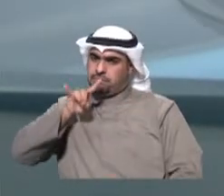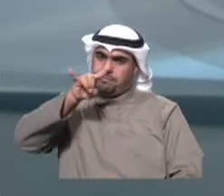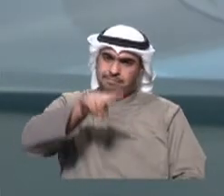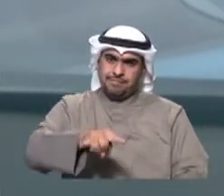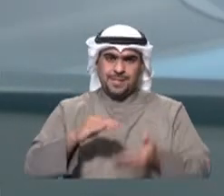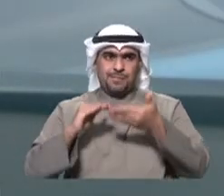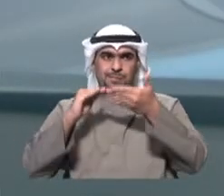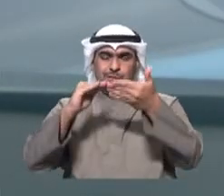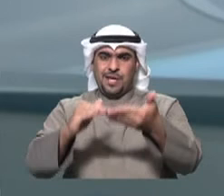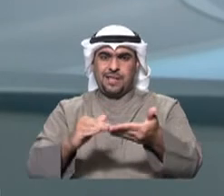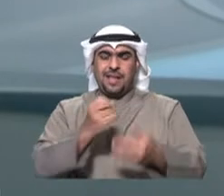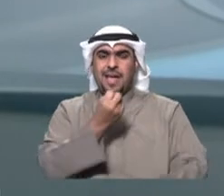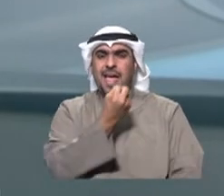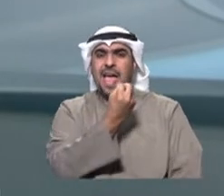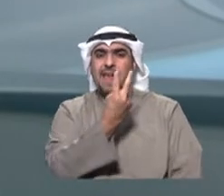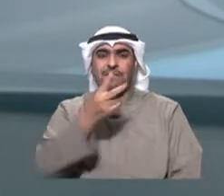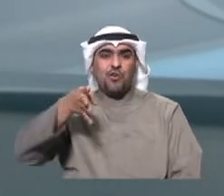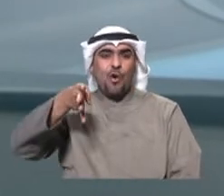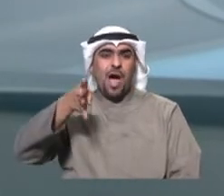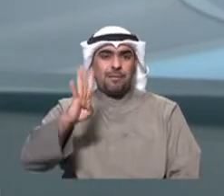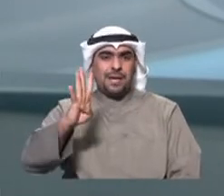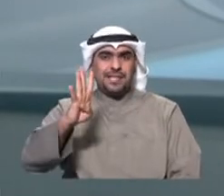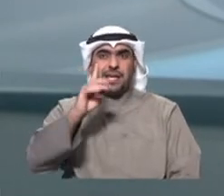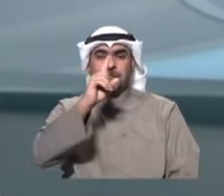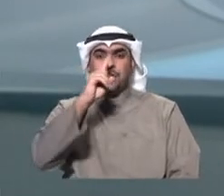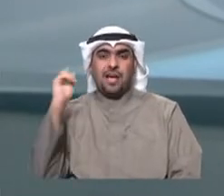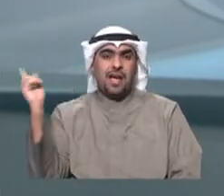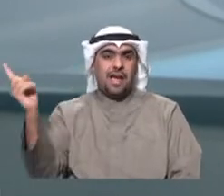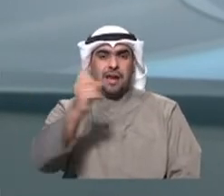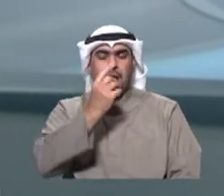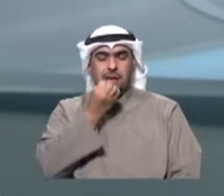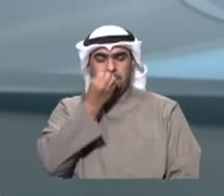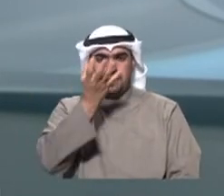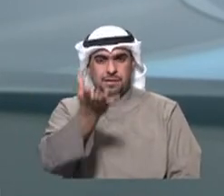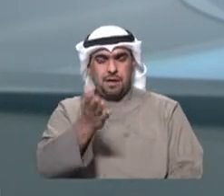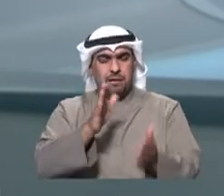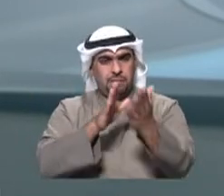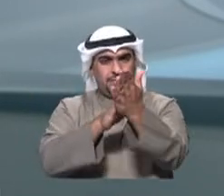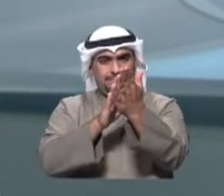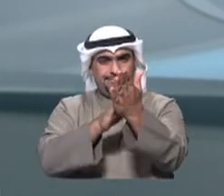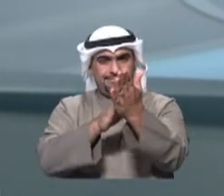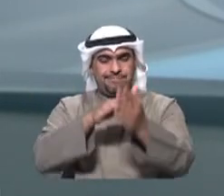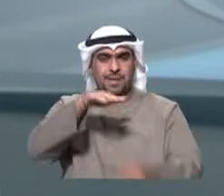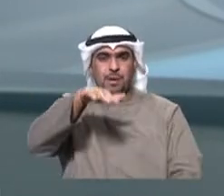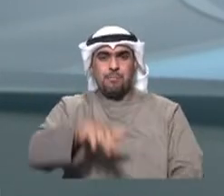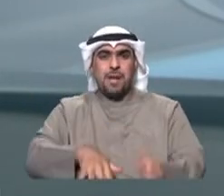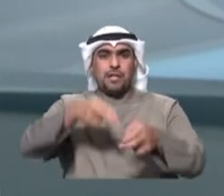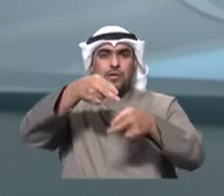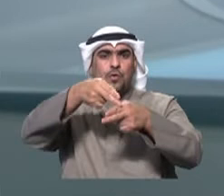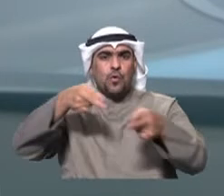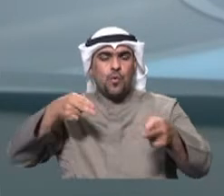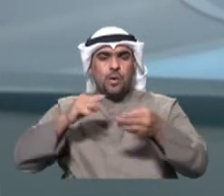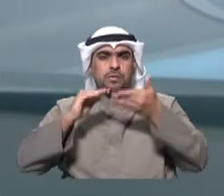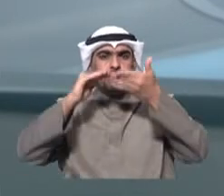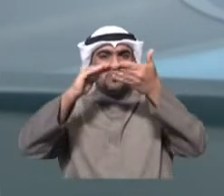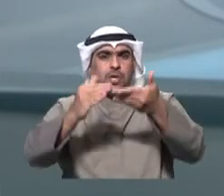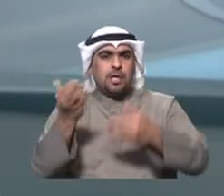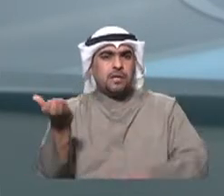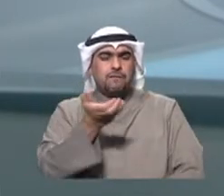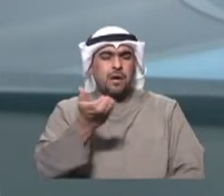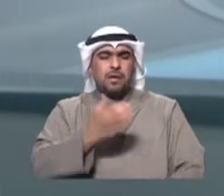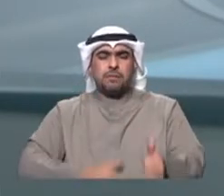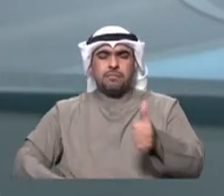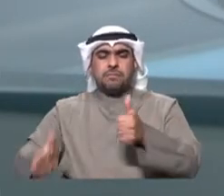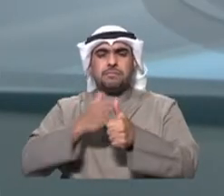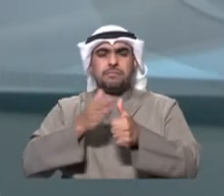2014 مركزا للعمل الإنساني، ومنحت أمير البلاد الراحل الشيخ صباح الأحمد الجابر الصباح طيب الله ثراه